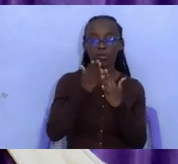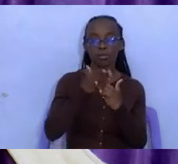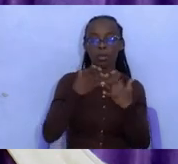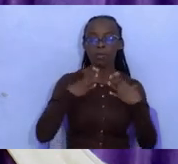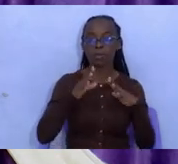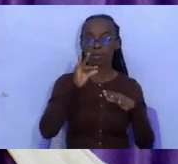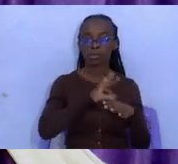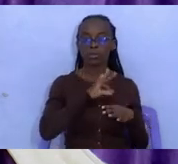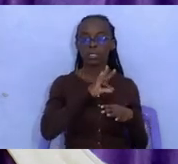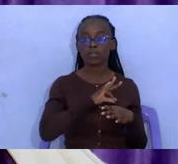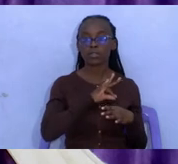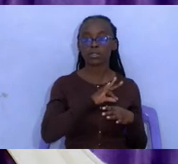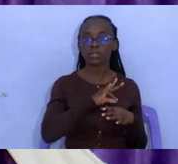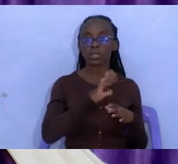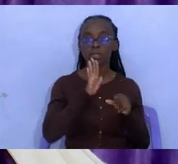watafaidika.